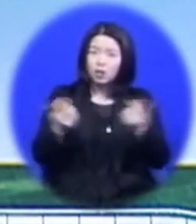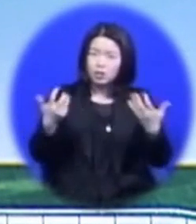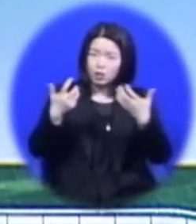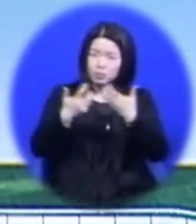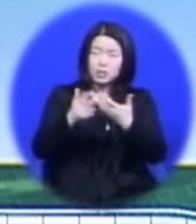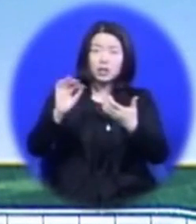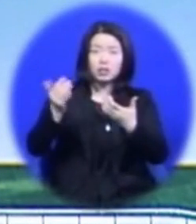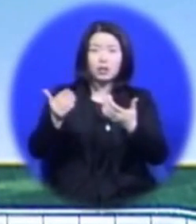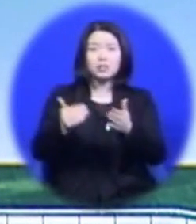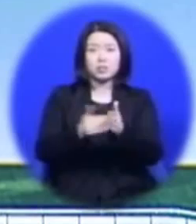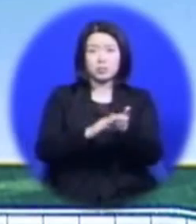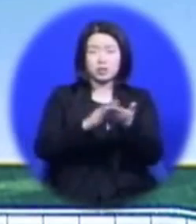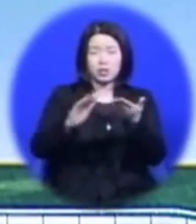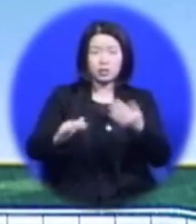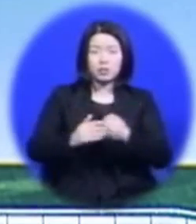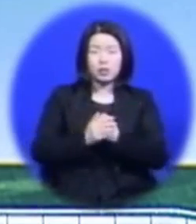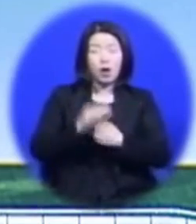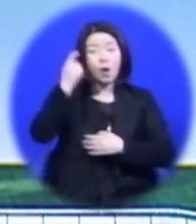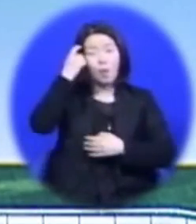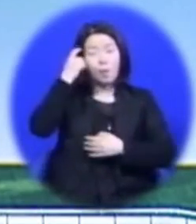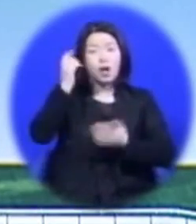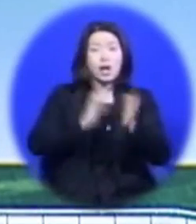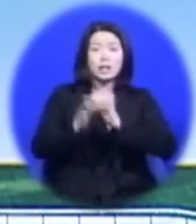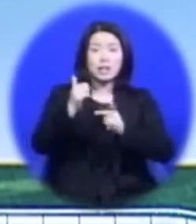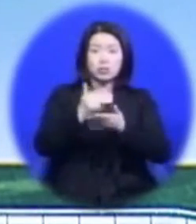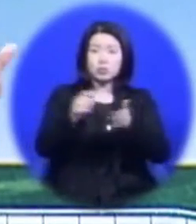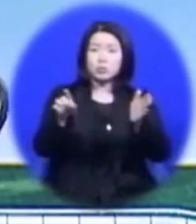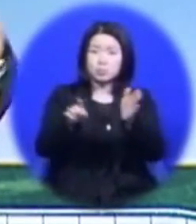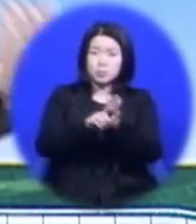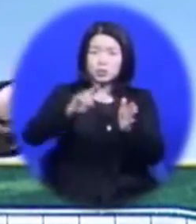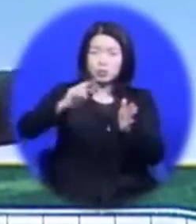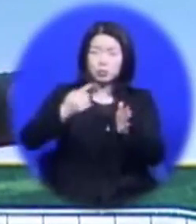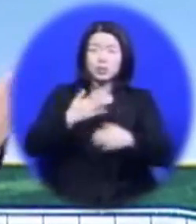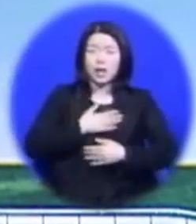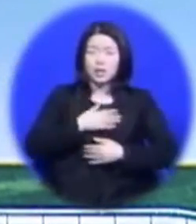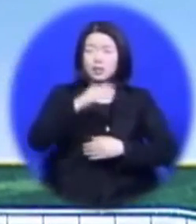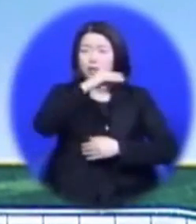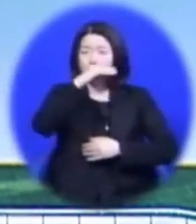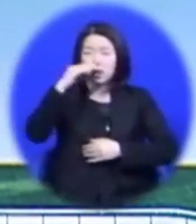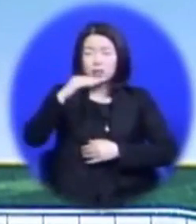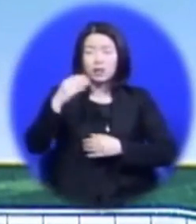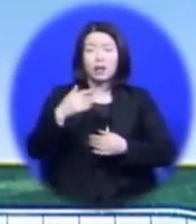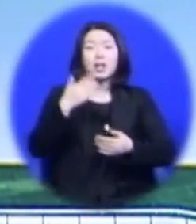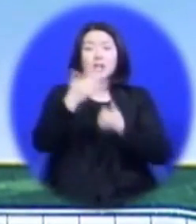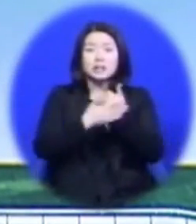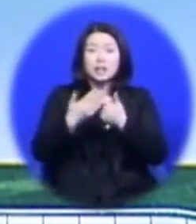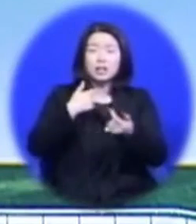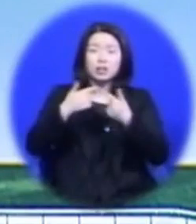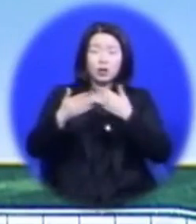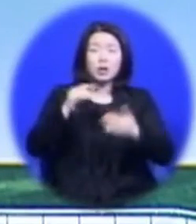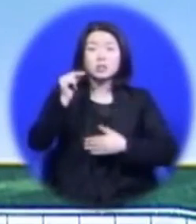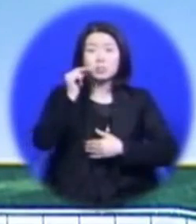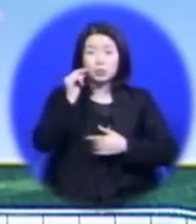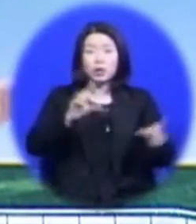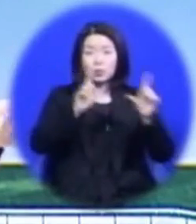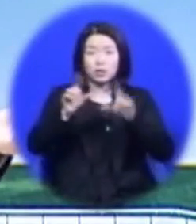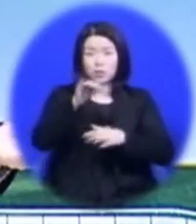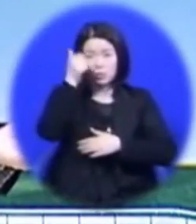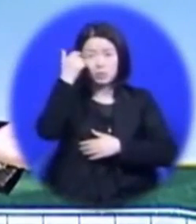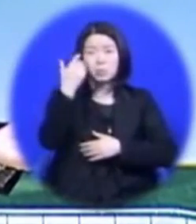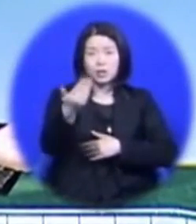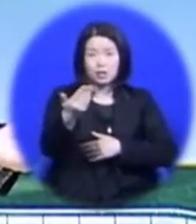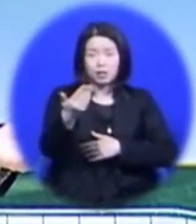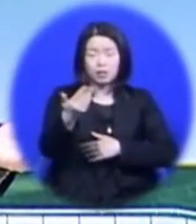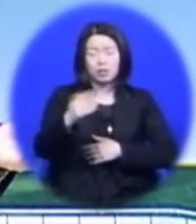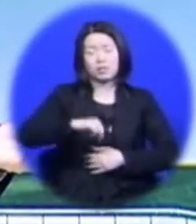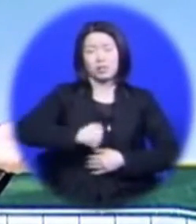되었습니다. 왜 예수를 믿어도 나는 제대로 은혜를 경험하고 못하고 삽니까? 자기 죄를 모르고